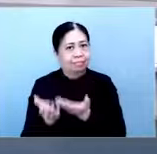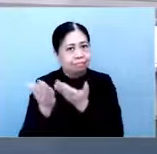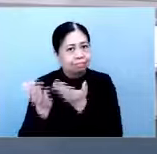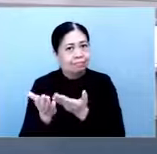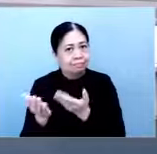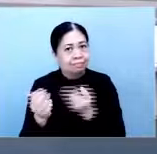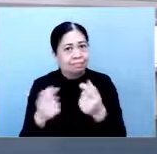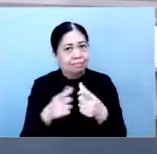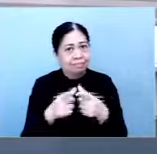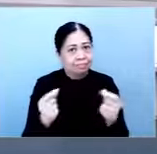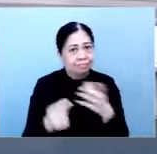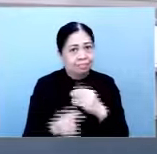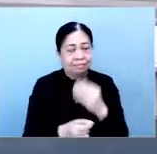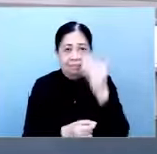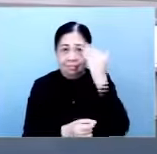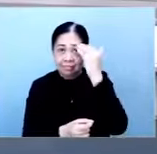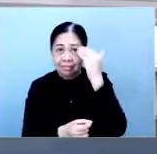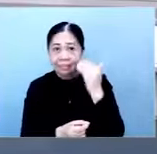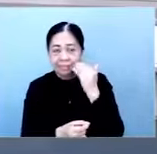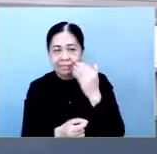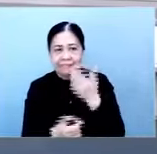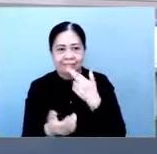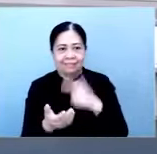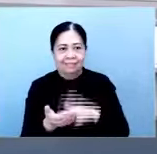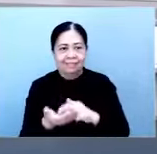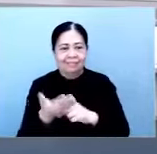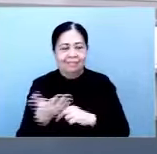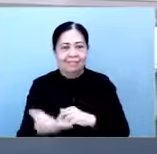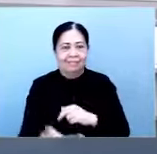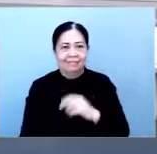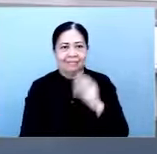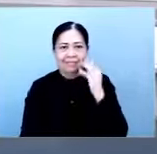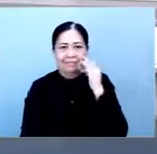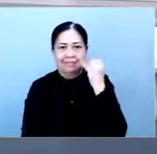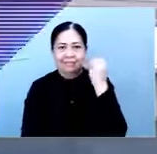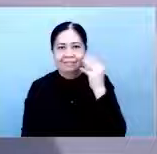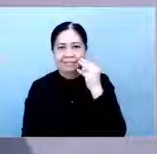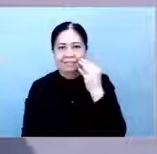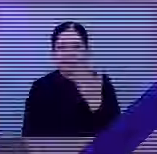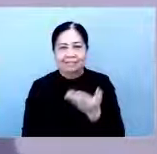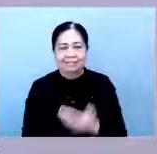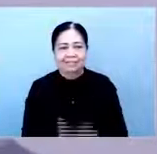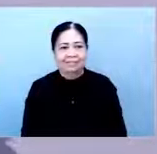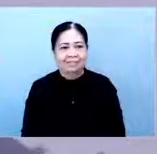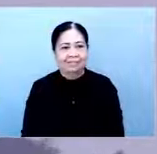sa Japan at South Korea. Nasa frontline ng balitang yan si MJ Marfori.